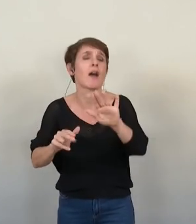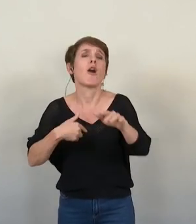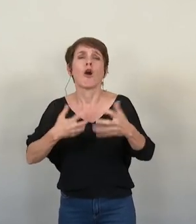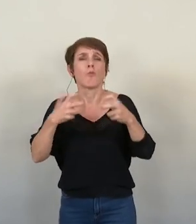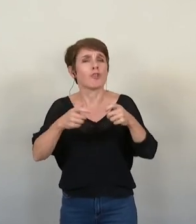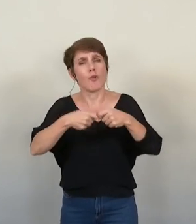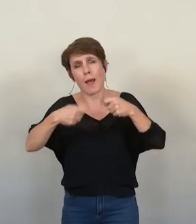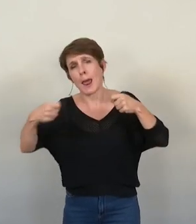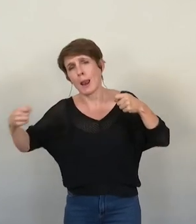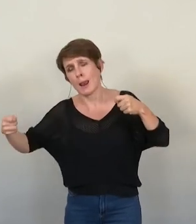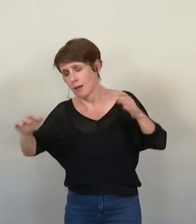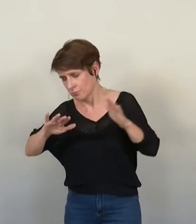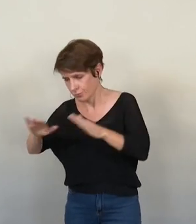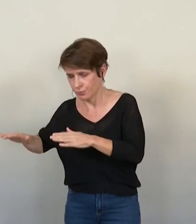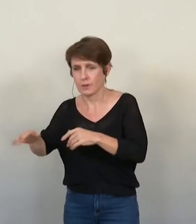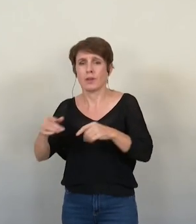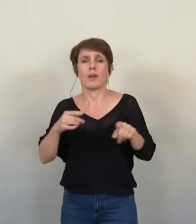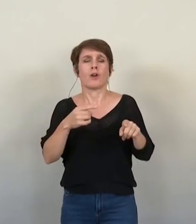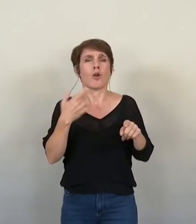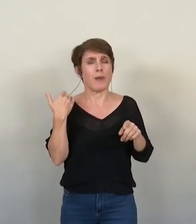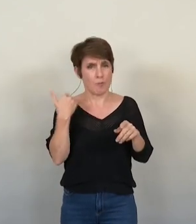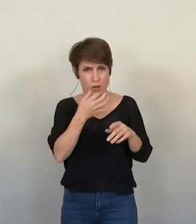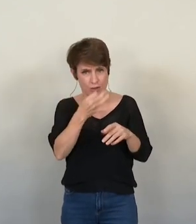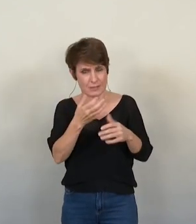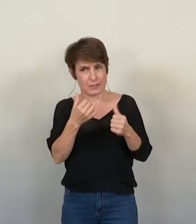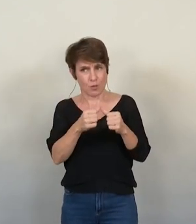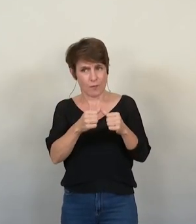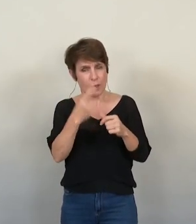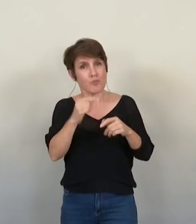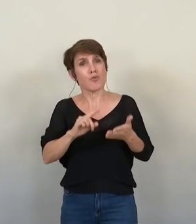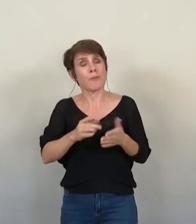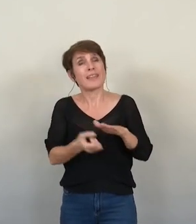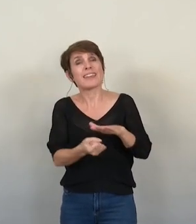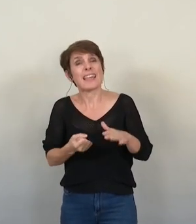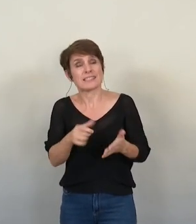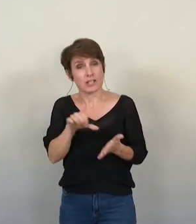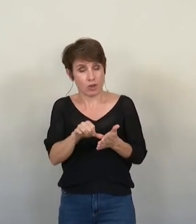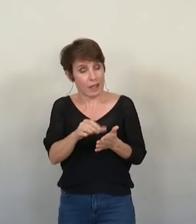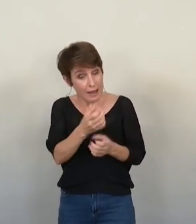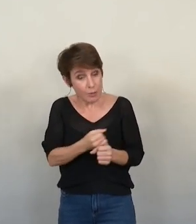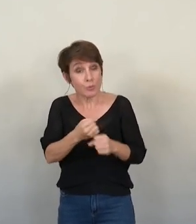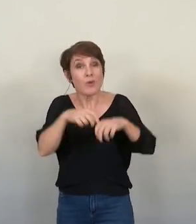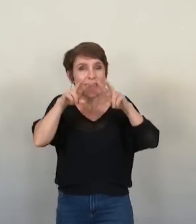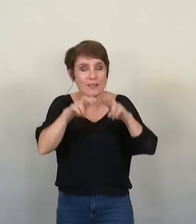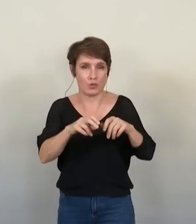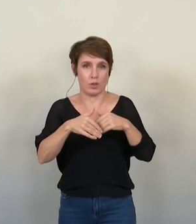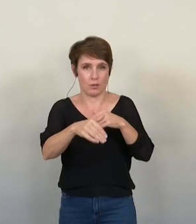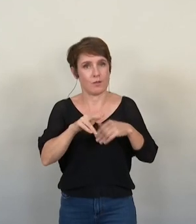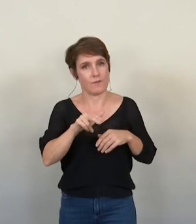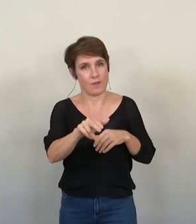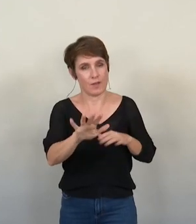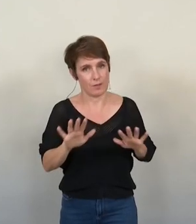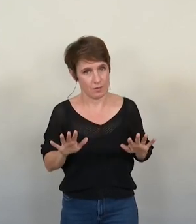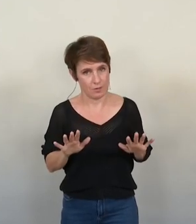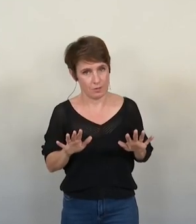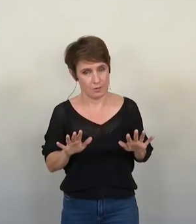l'acquisine centrale j'ai bien parlé d'une étude j'ai pas parlé de la réalisation d'un équipement donc on on doit bien travailler sur sur des études euh je